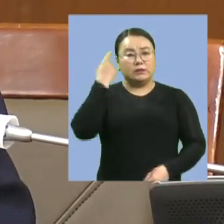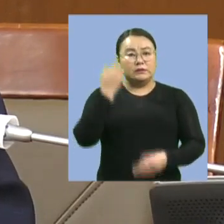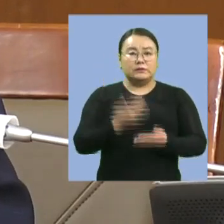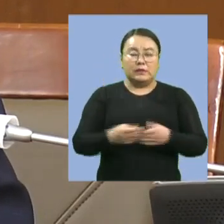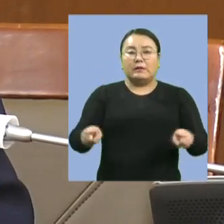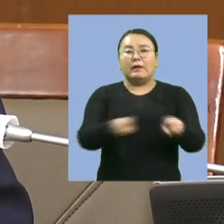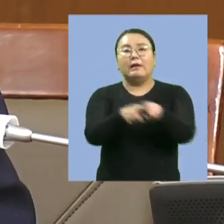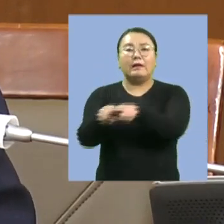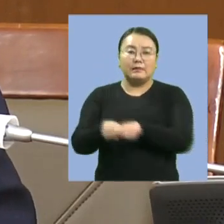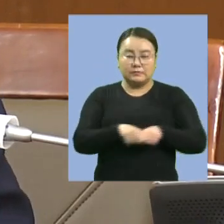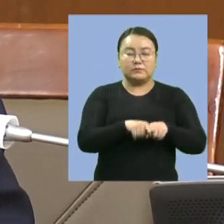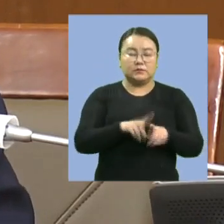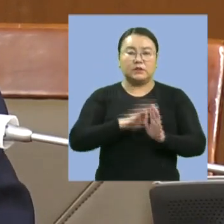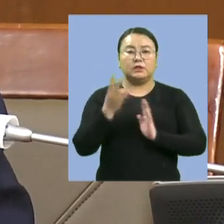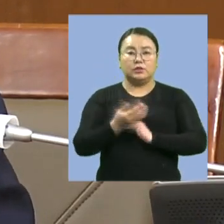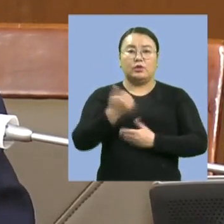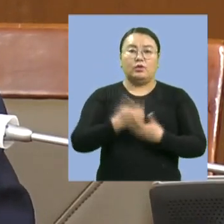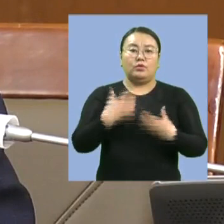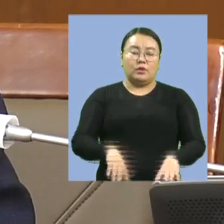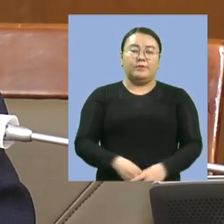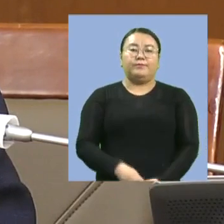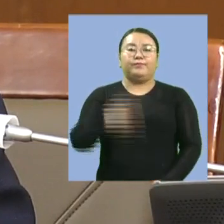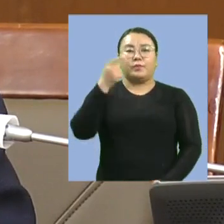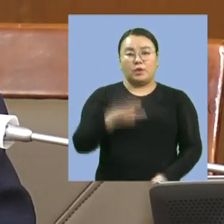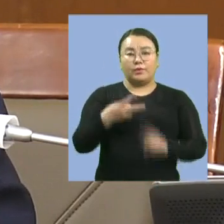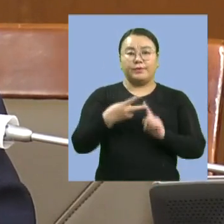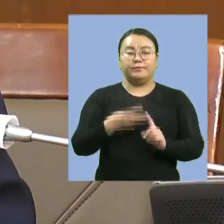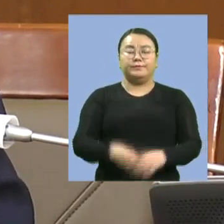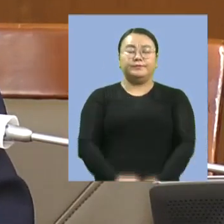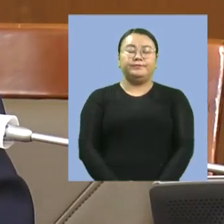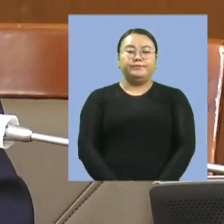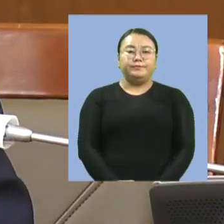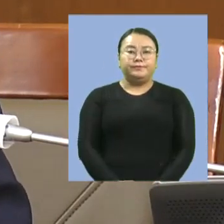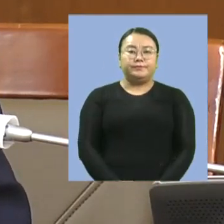бүгдээрээ сал нэгдэе гэдэг нь нэгдсэн байна. А хоёрдогт